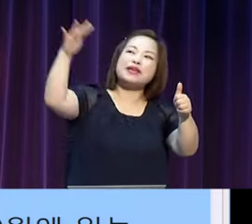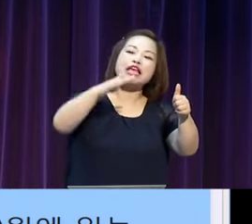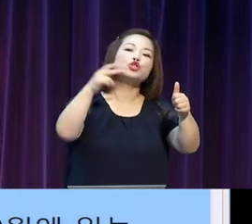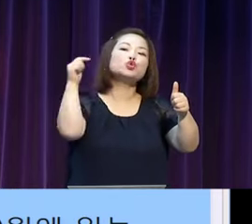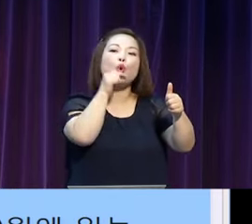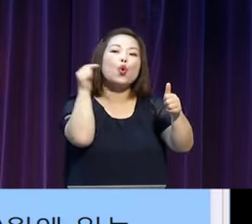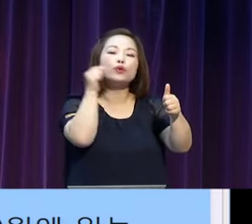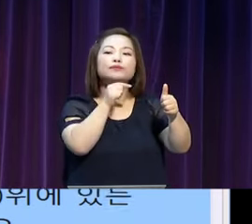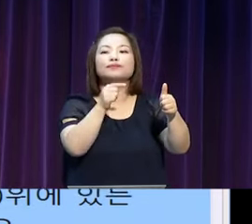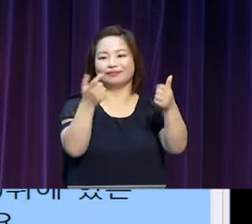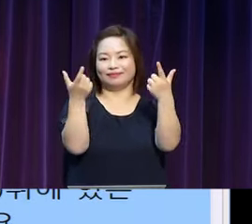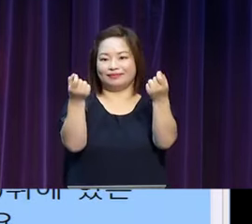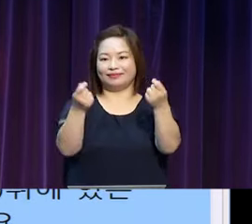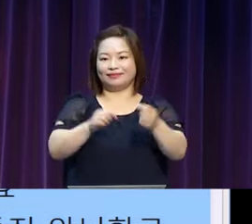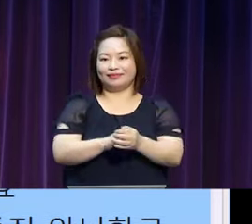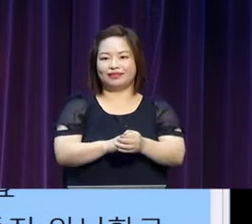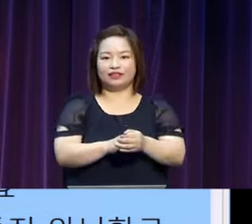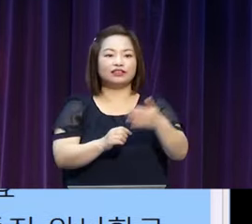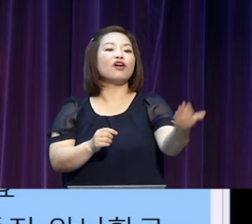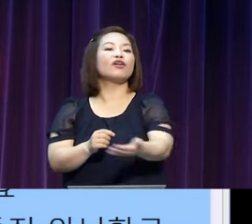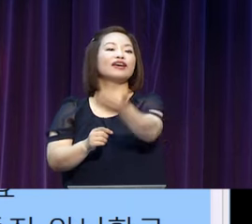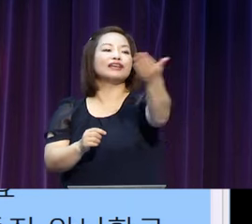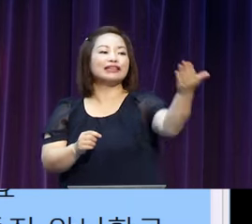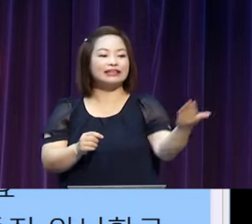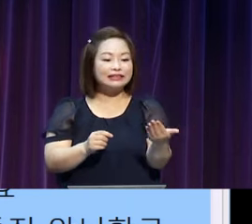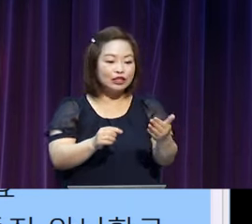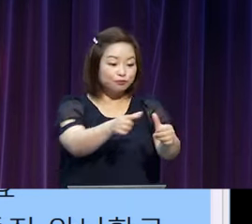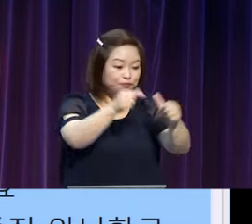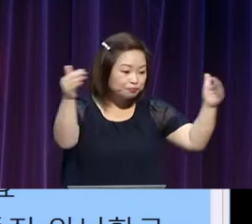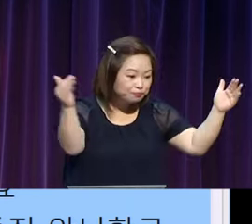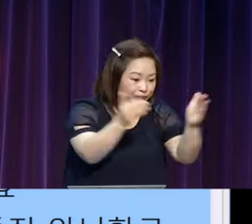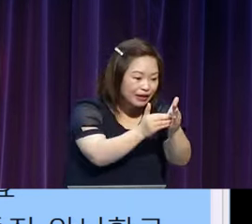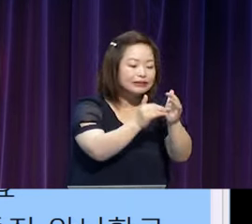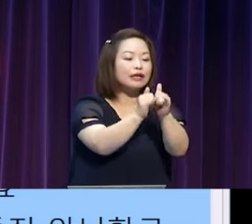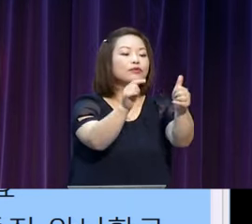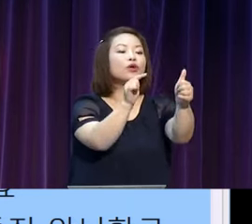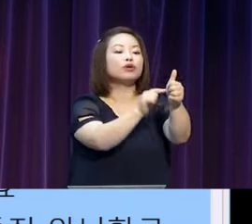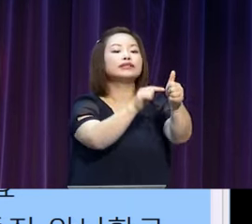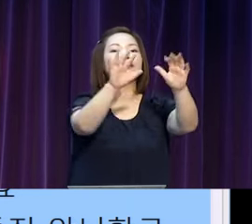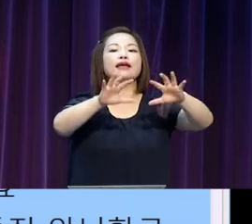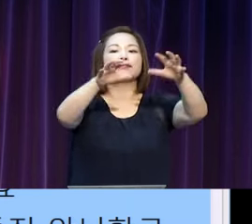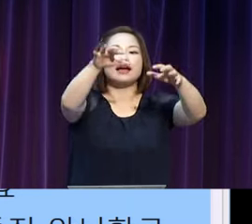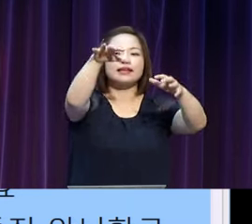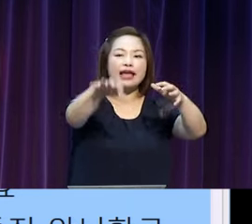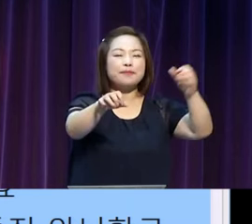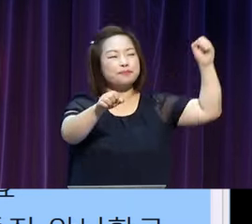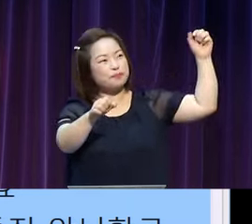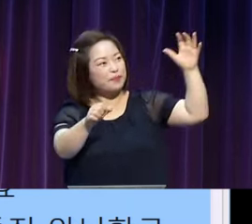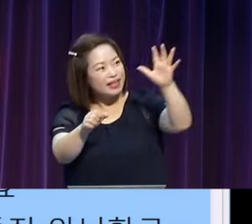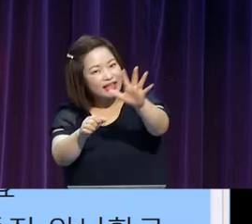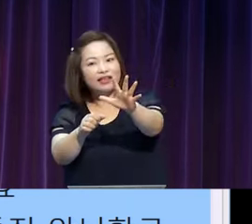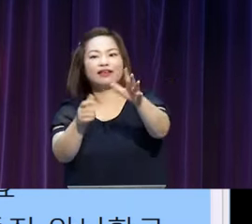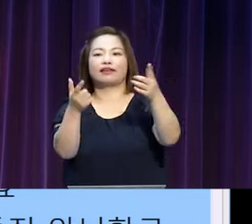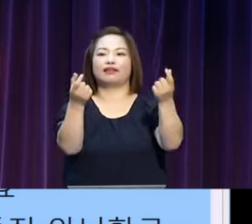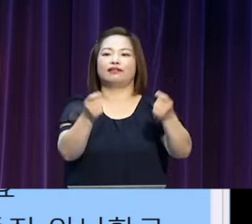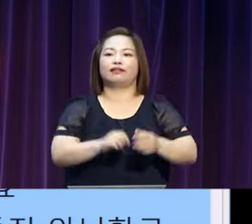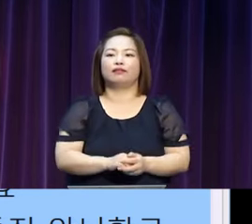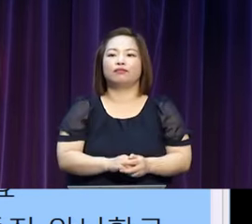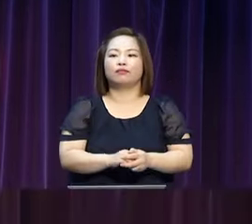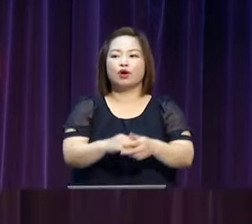너희는 세상의 빛이다 라고 말씀하셨어요. 자, 구원받은